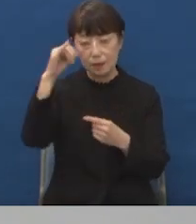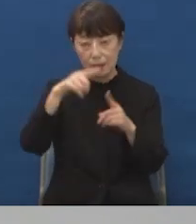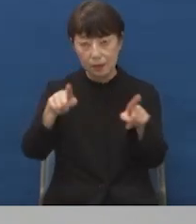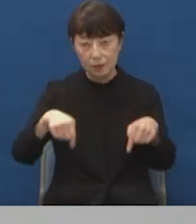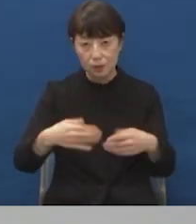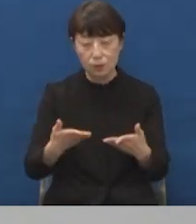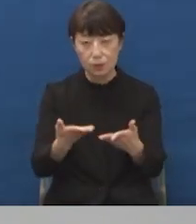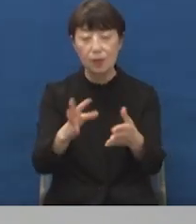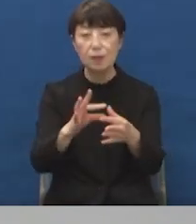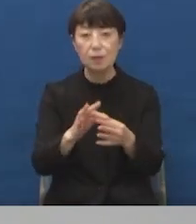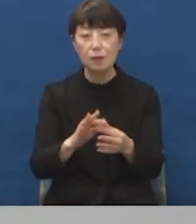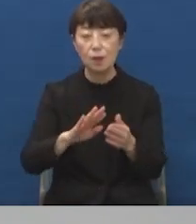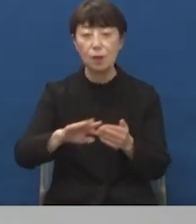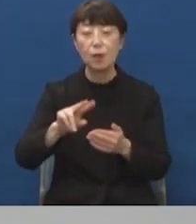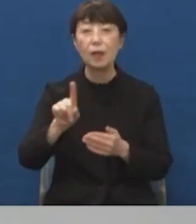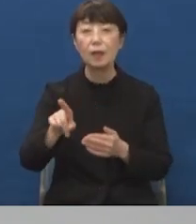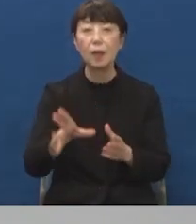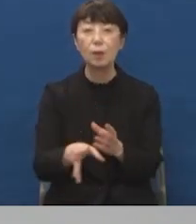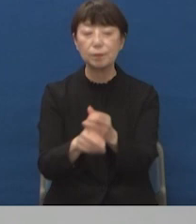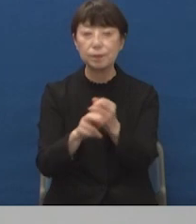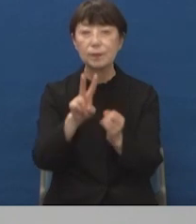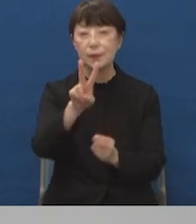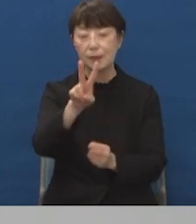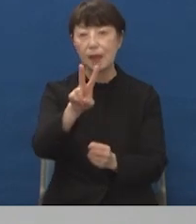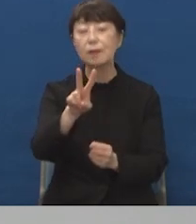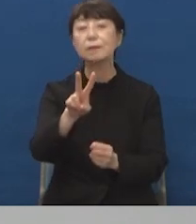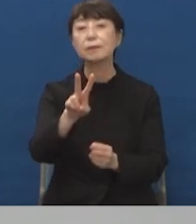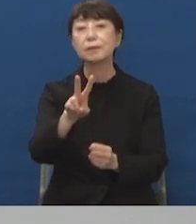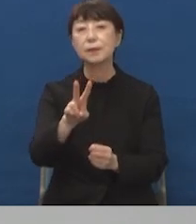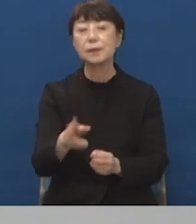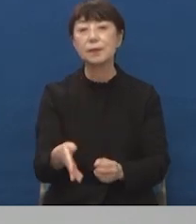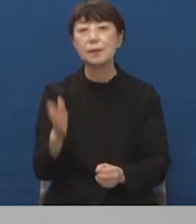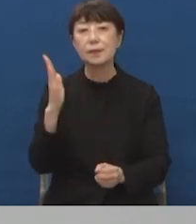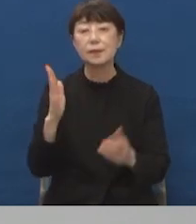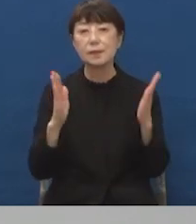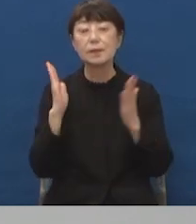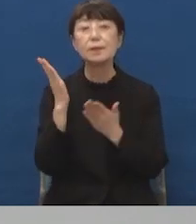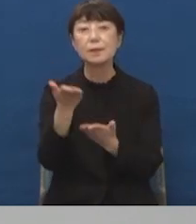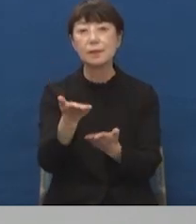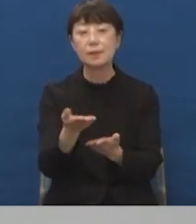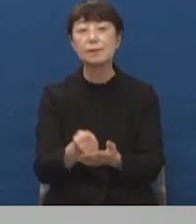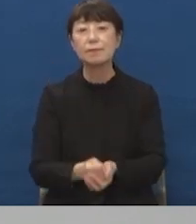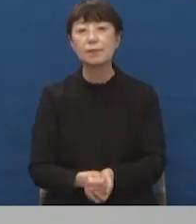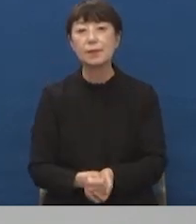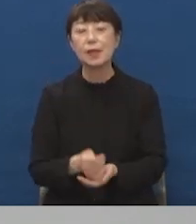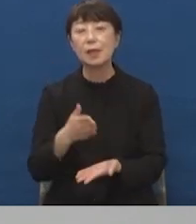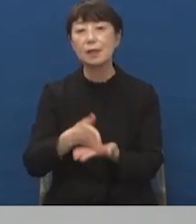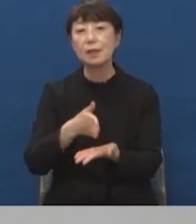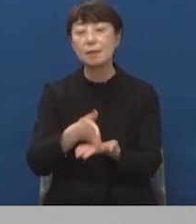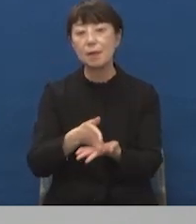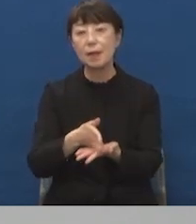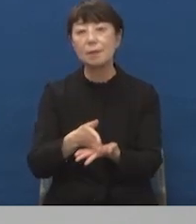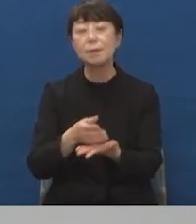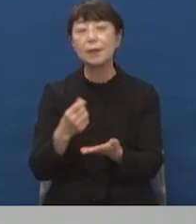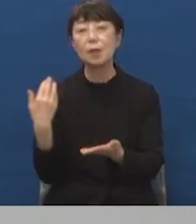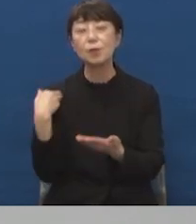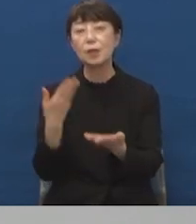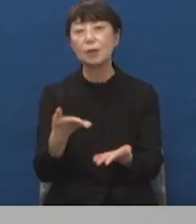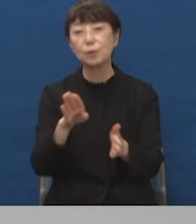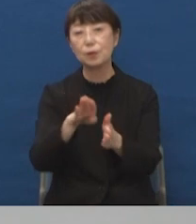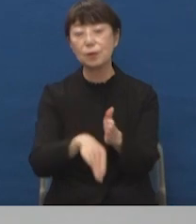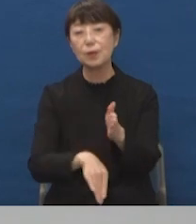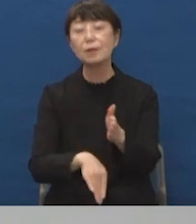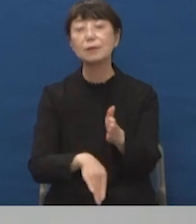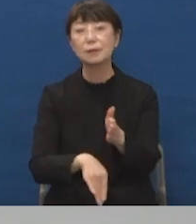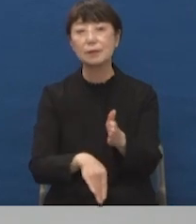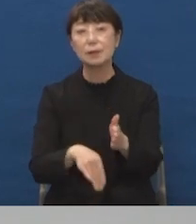件、以上2件を一括議題といたします。お諮りいたします。本案は議案の説明および委員会付託を省略すること